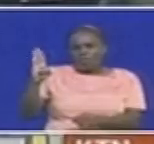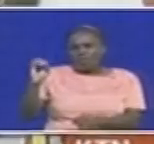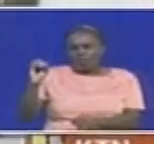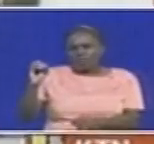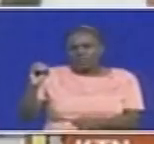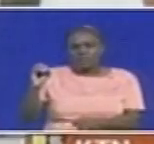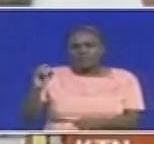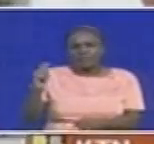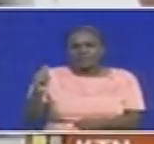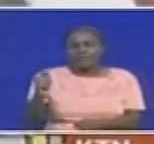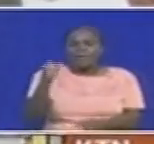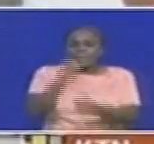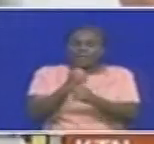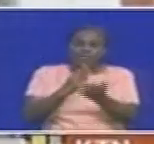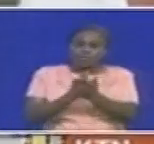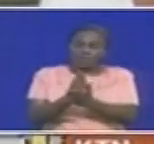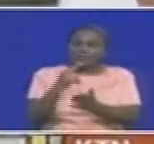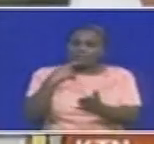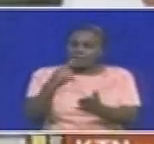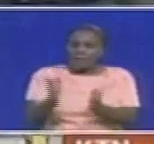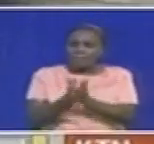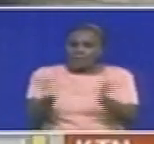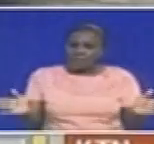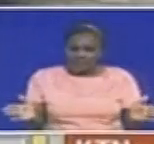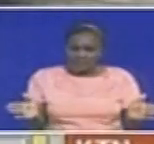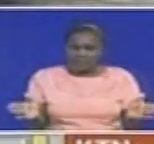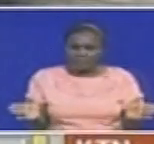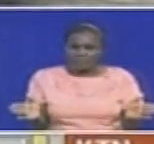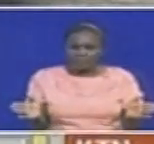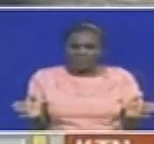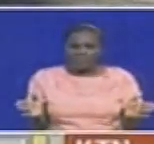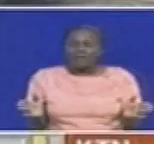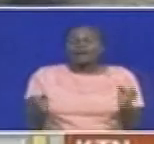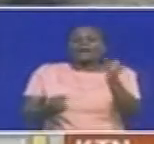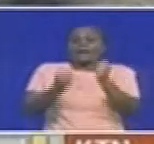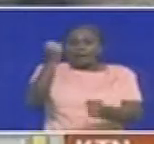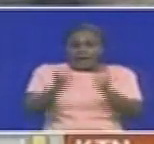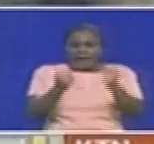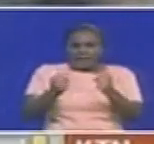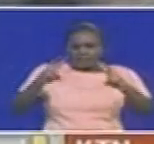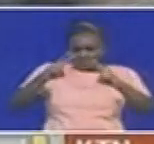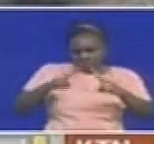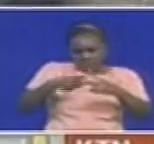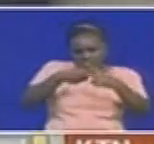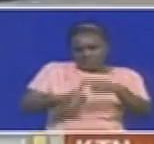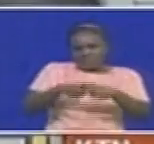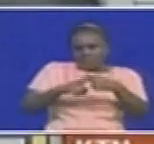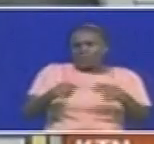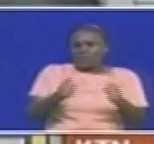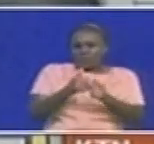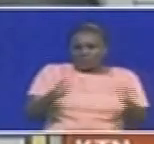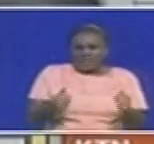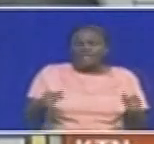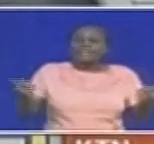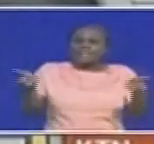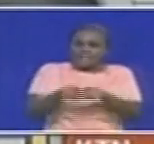nyinginezo. Hakikishia wananchi kwamba serikali ipo. Gari lenyewe lilifanyiwa ukarabati wa kiuhalifu,